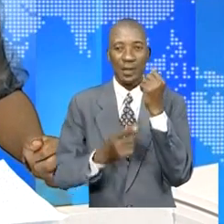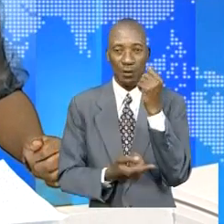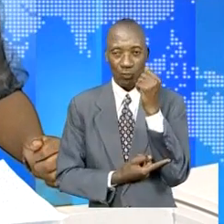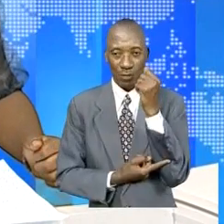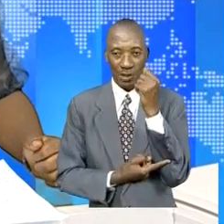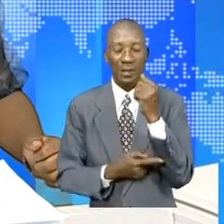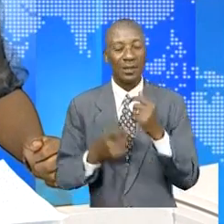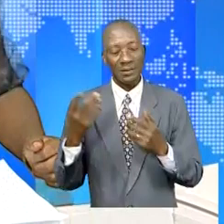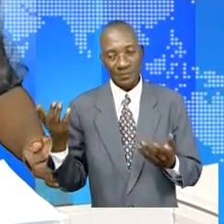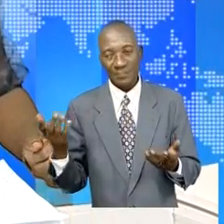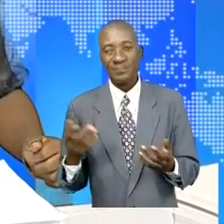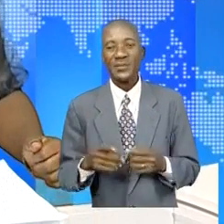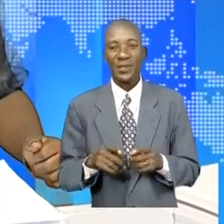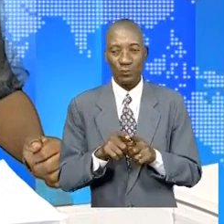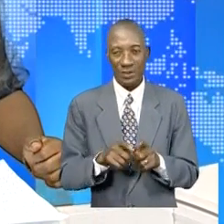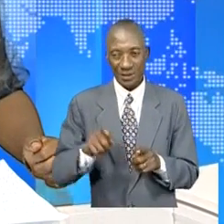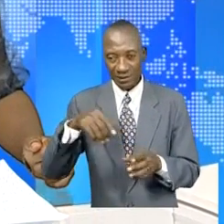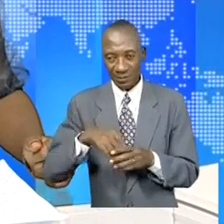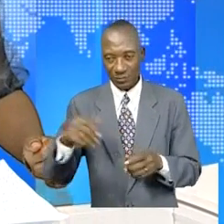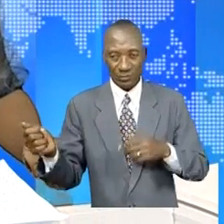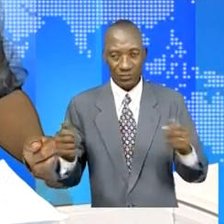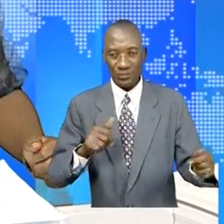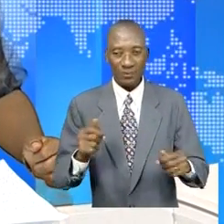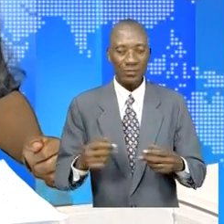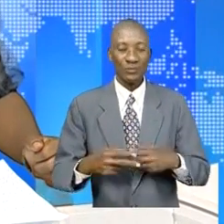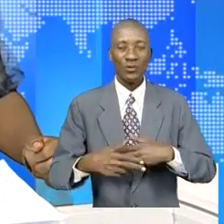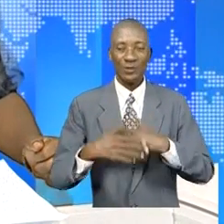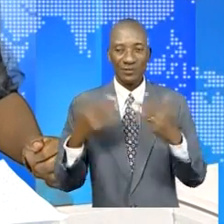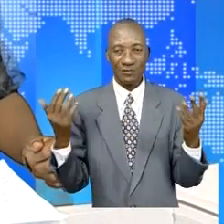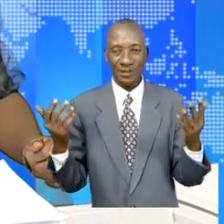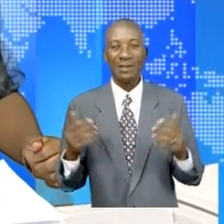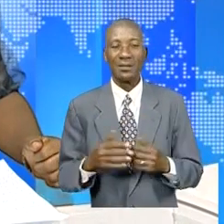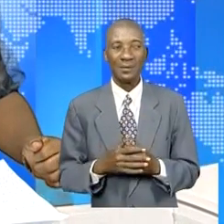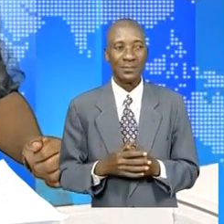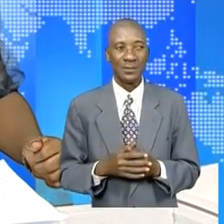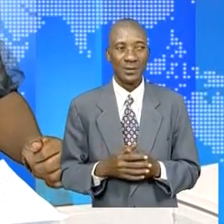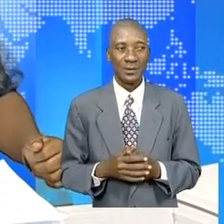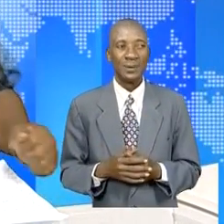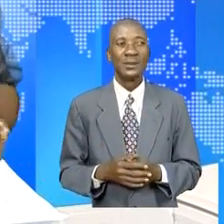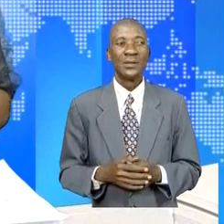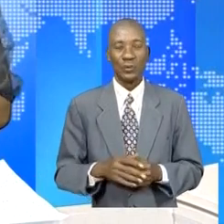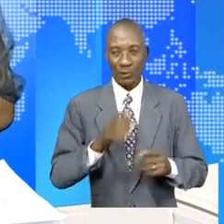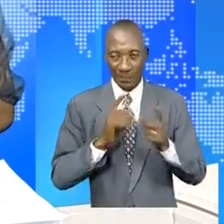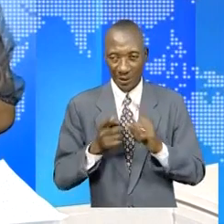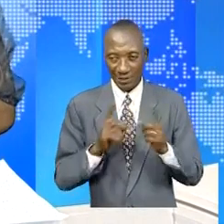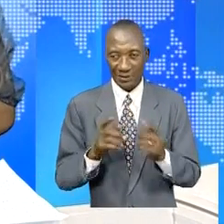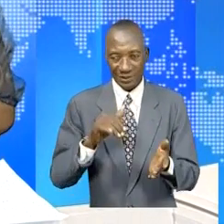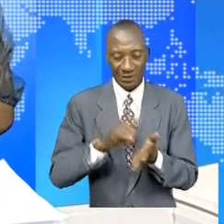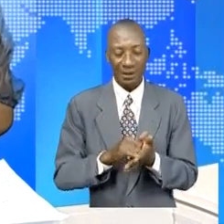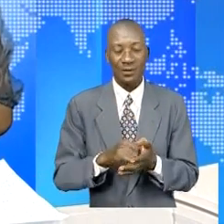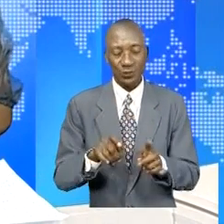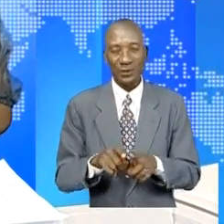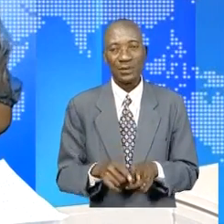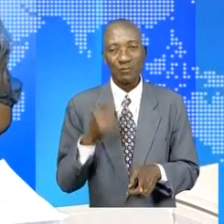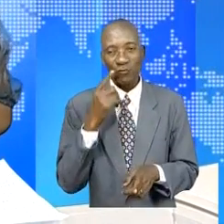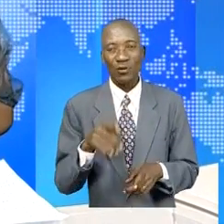a autorisé le retour de déplacés, un retour qui se fera de manière progressive. C'était aussi au cours d'un point de presse